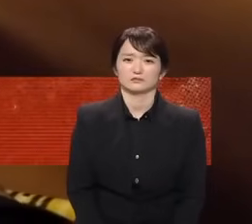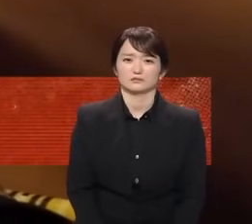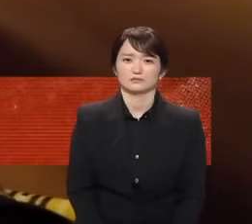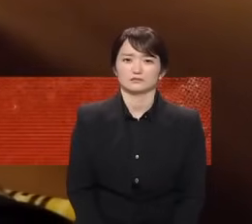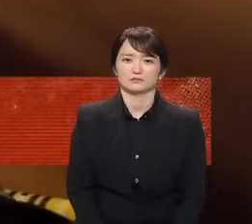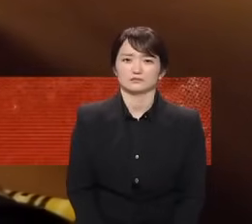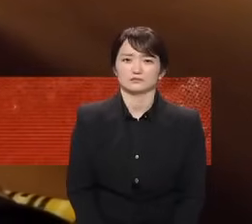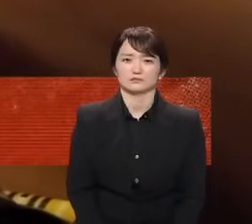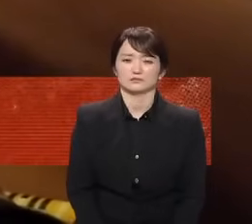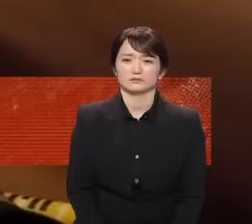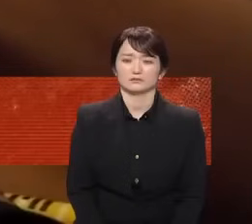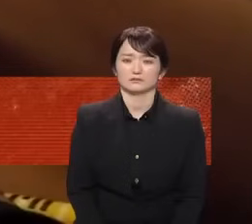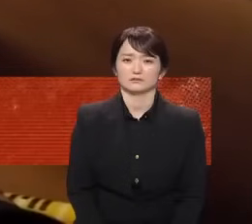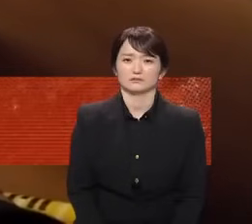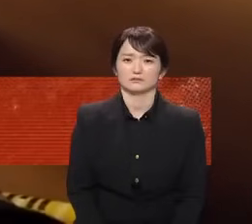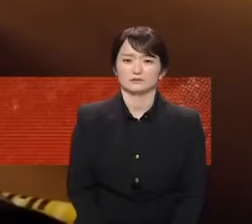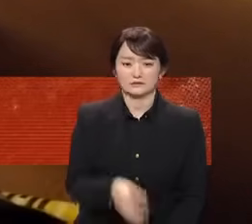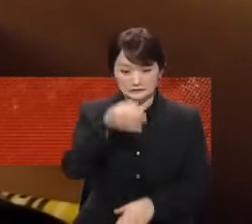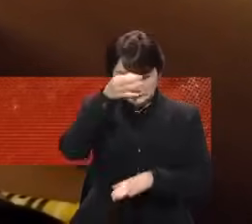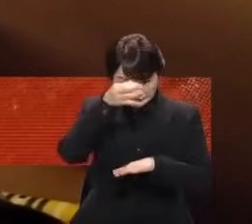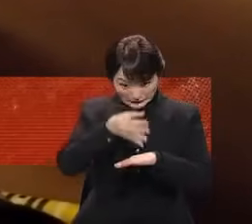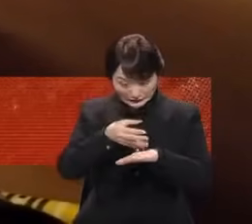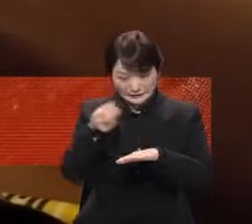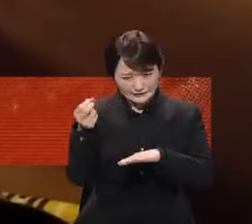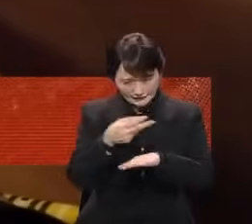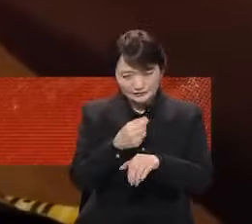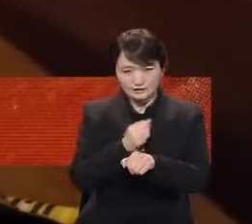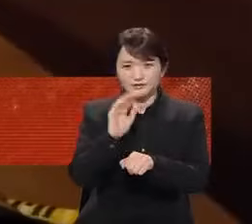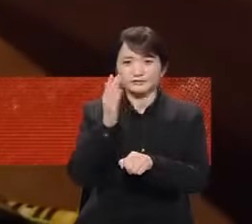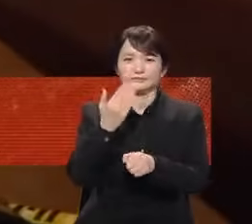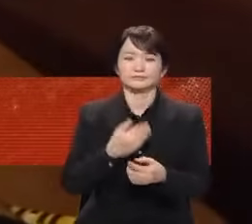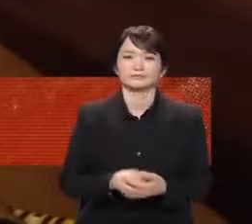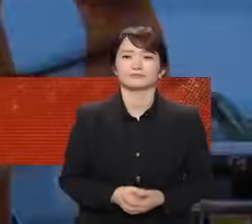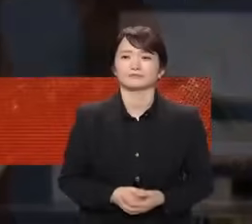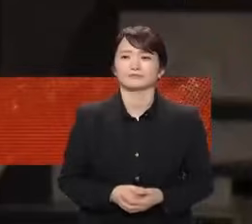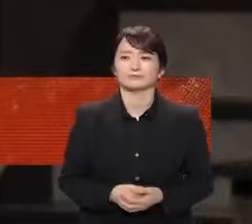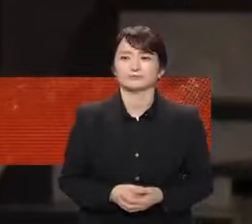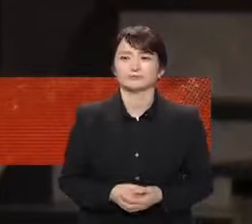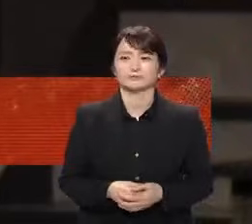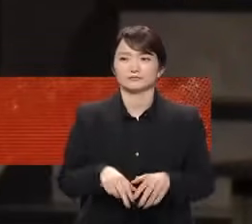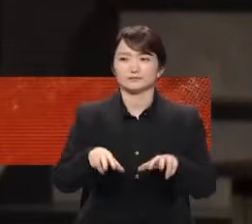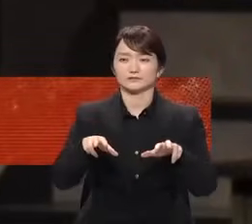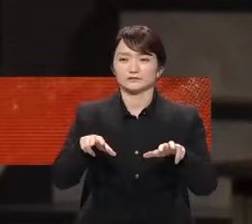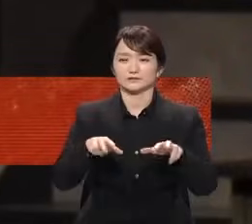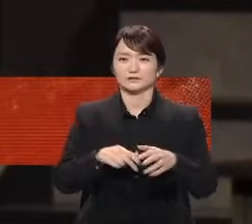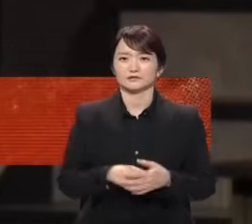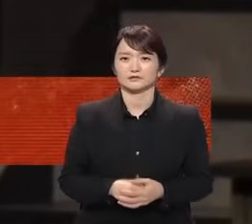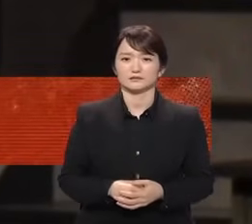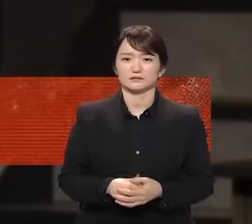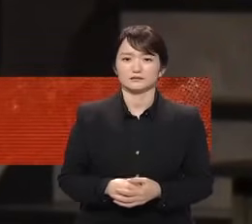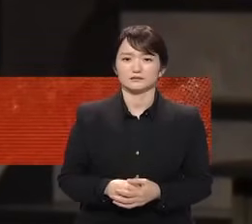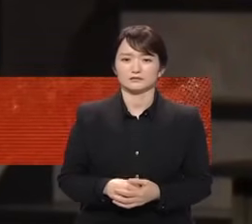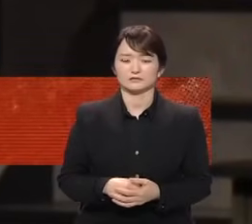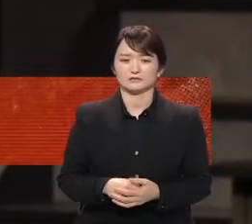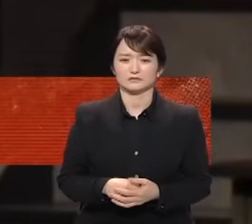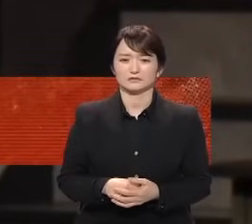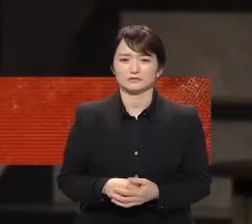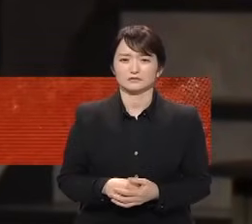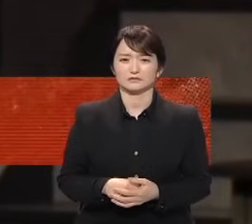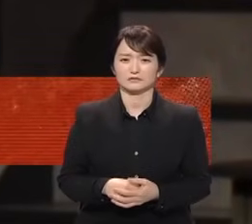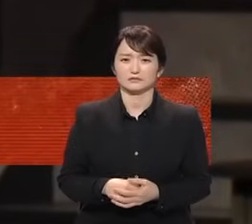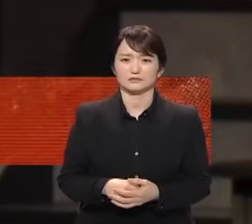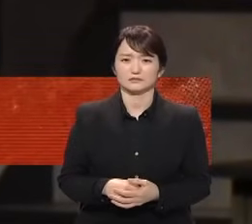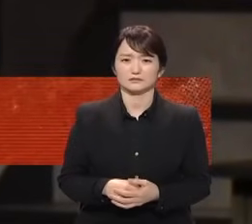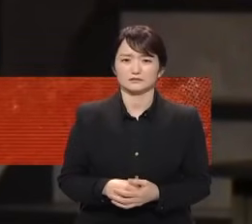저는 사과 다시 해야 된다라고 생각을 합니다. 네. 어쨌든 지금 뭐 혐한의 문제는 아니었 라고 얘기하면서 직원의